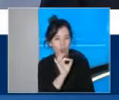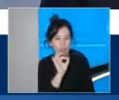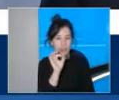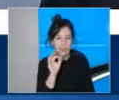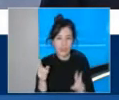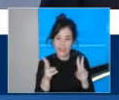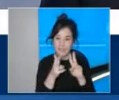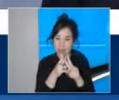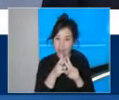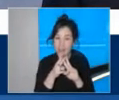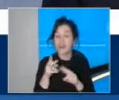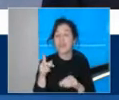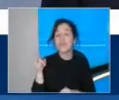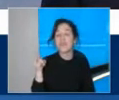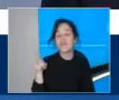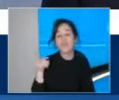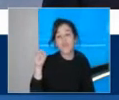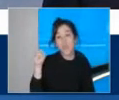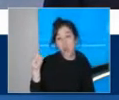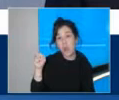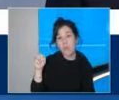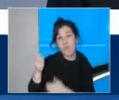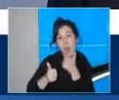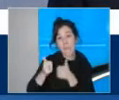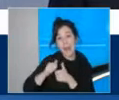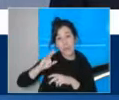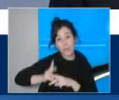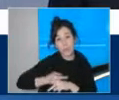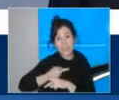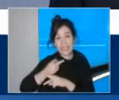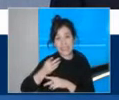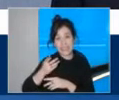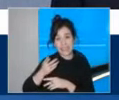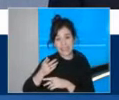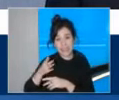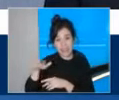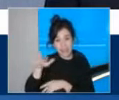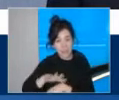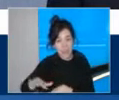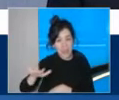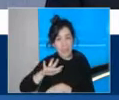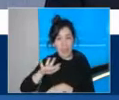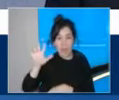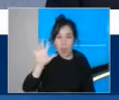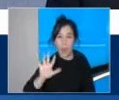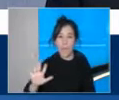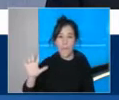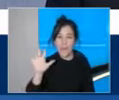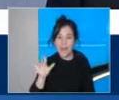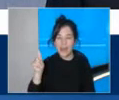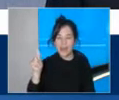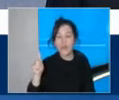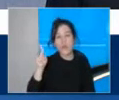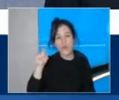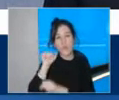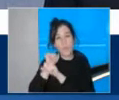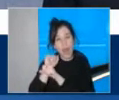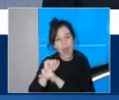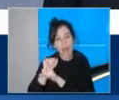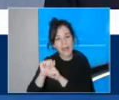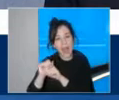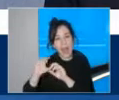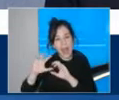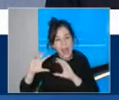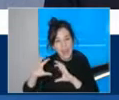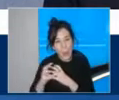מקרון הוא מועמד טיפוסי של, הייתי אומר, הליברליזם האירופאי, הוא בעד האיחוד האירופאי,